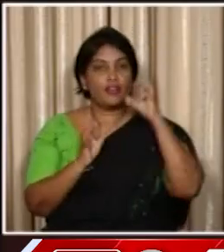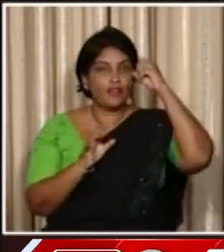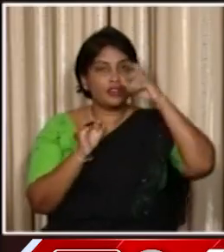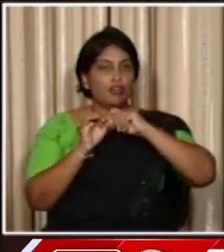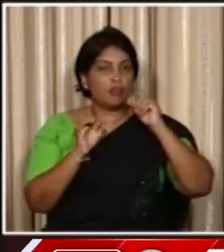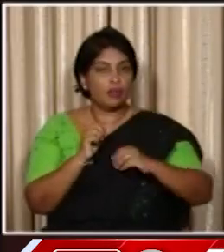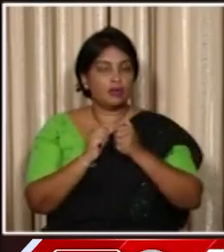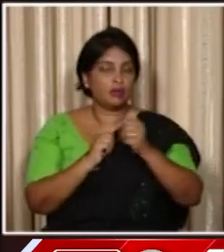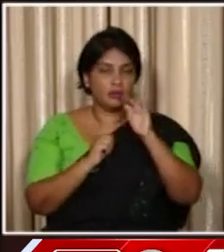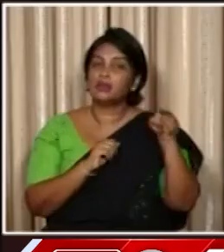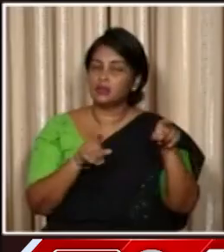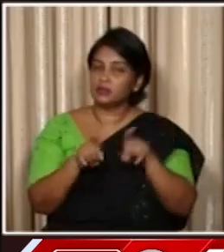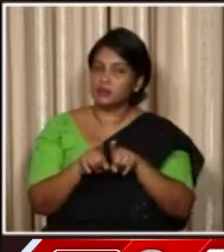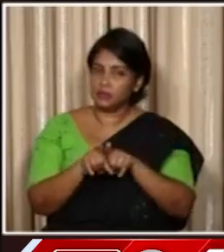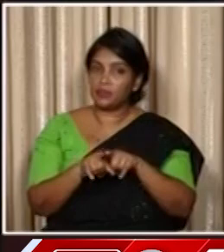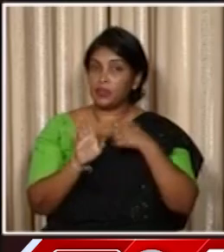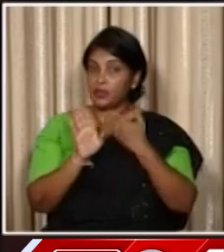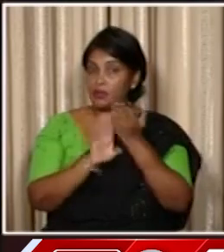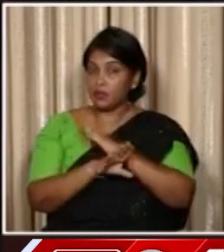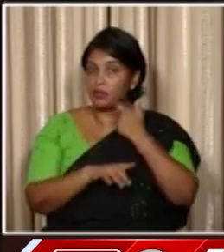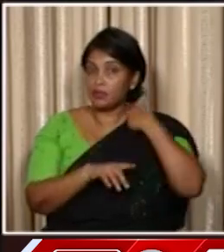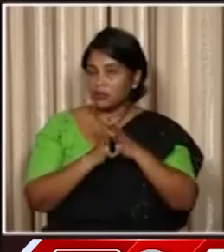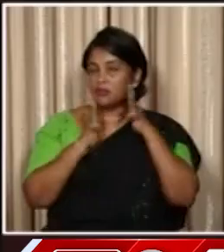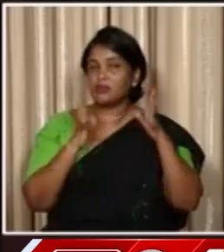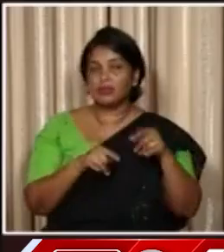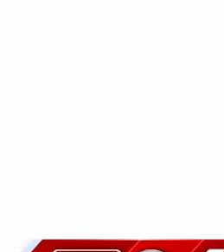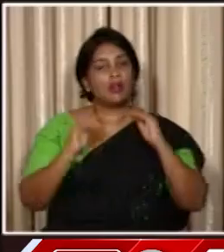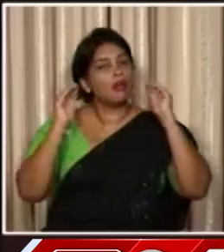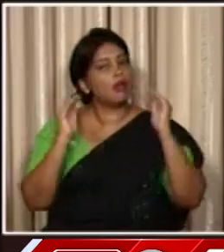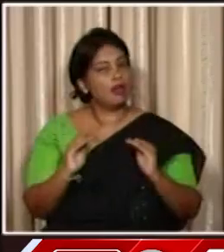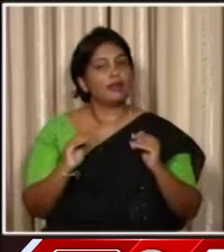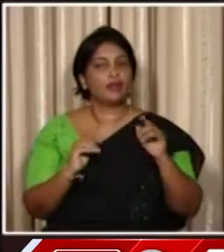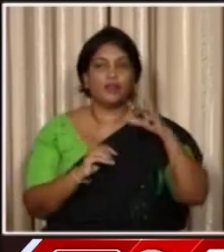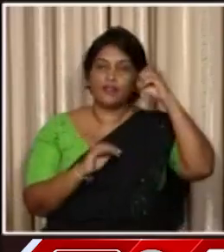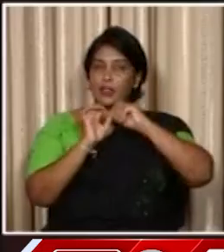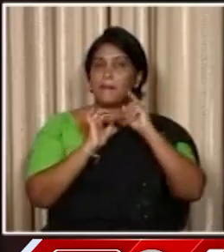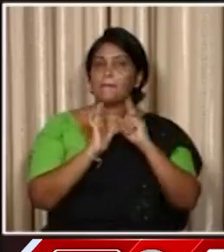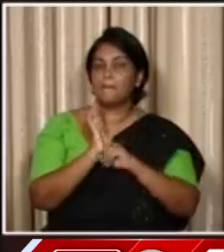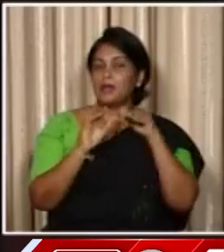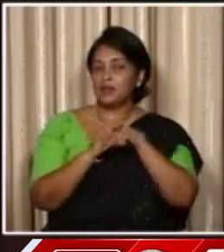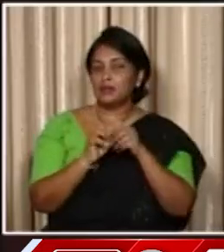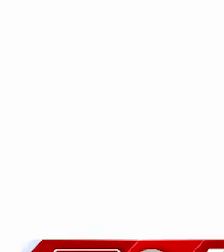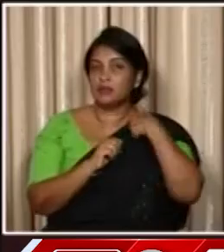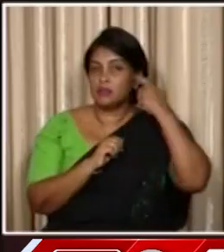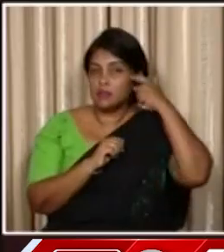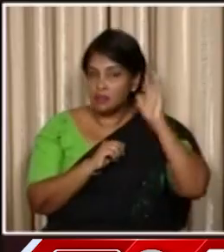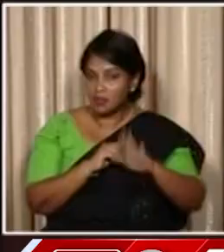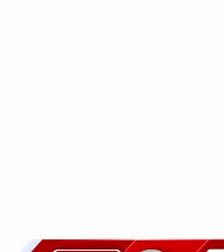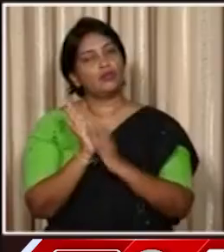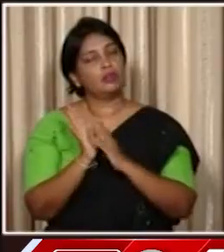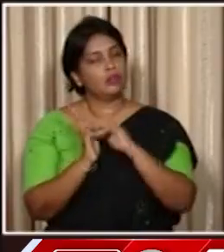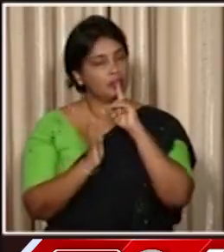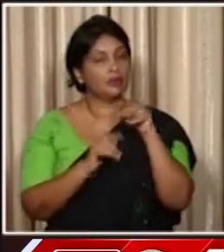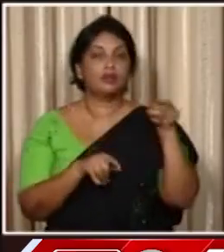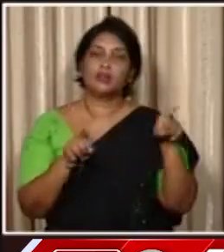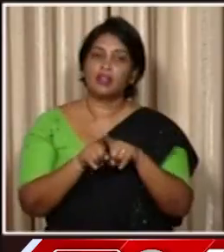ලබා දෙන කටයුතු කරයි. ඒ නිසා අපි මීට පෙර බලාපොරොත්තු වුණාට වැඩිය අඩු කිරීමක් විදුලි බිල තුල කිරීමට බලාපොරොත්තු වෙන බවත් මේක අපි ප්‍රකාශ කරනවා.